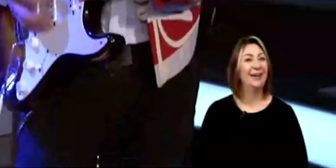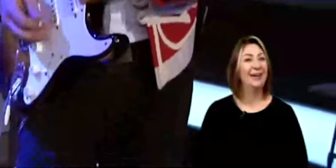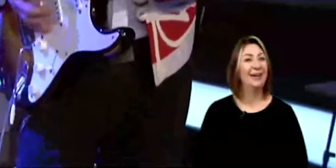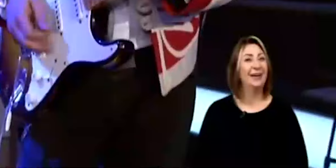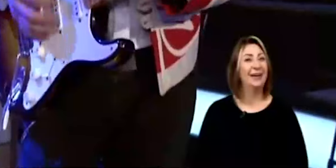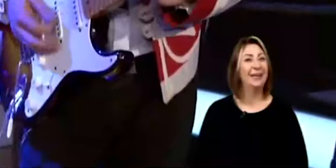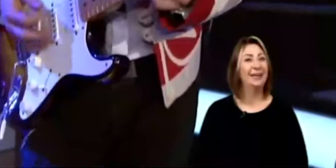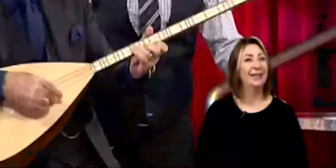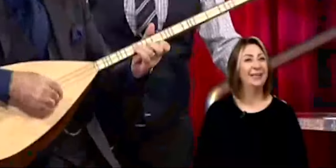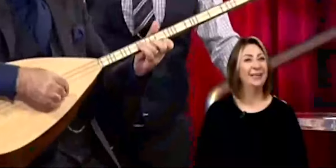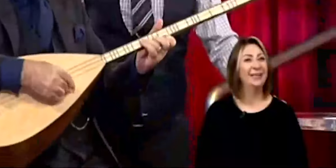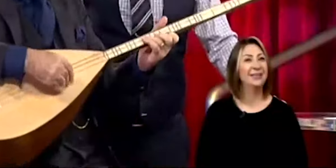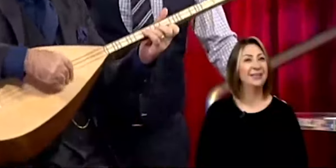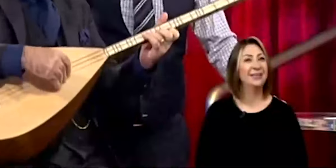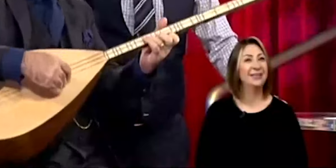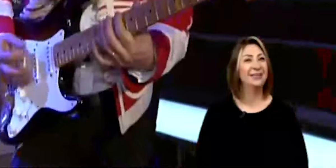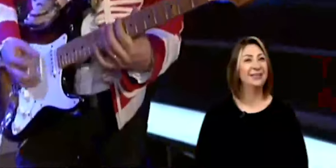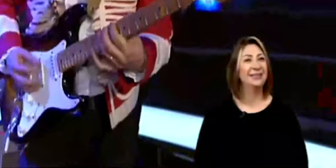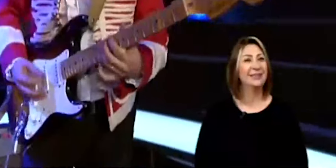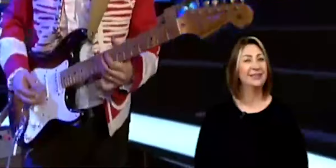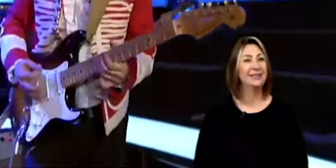Evet ya, gecenin bu vaktinde.